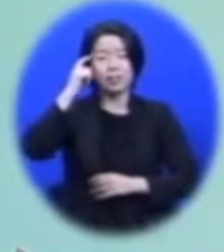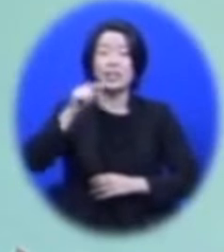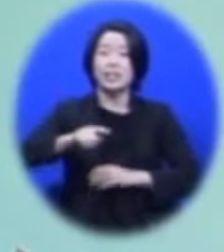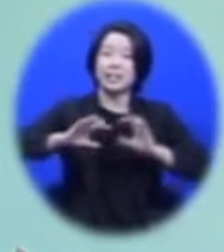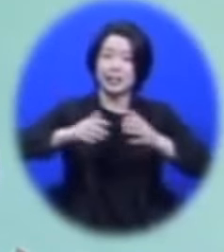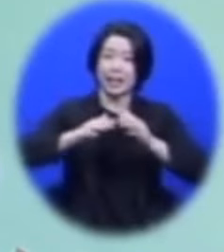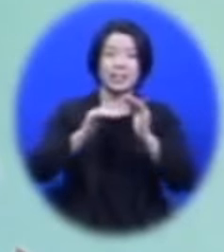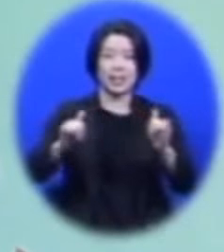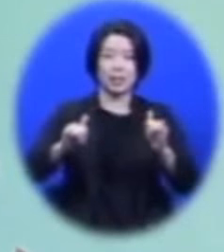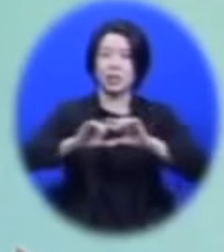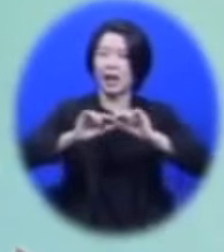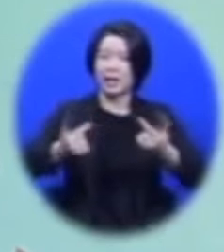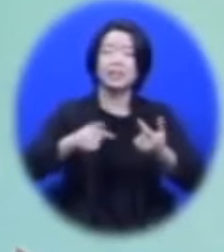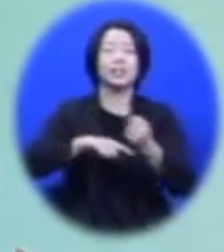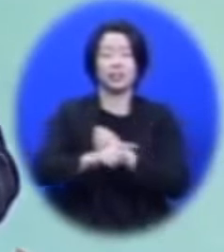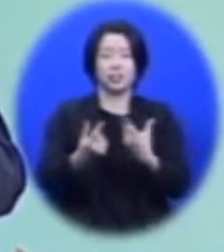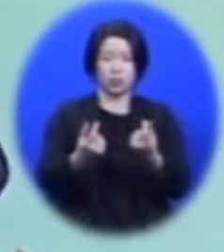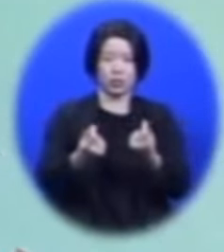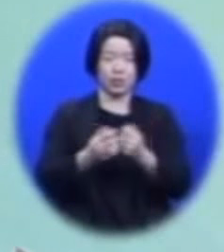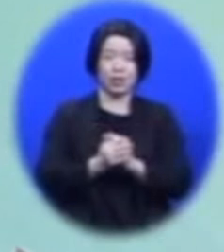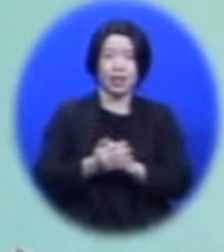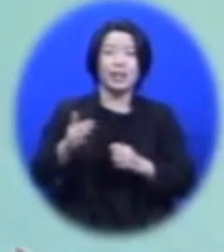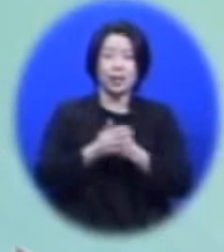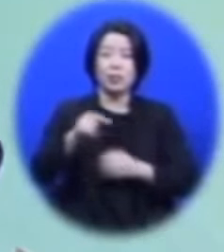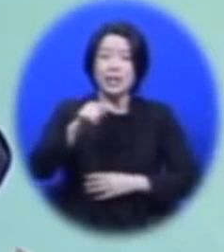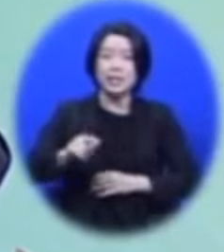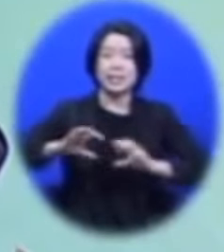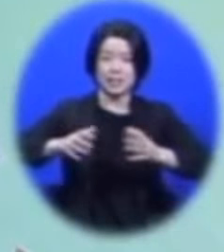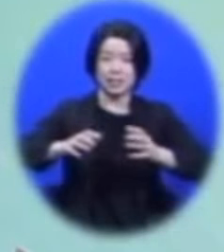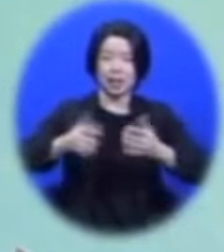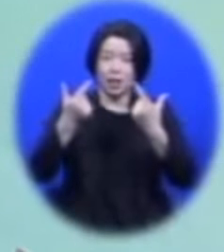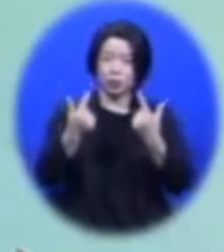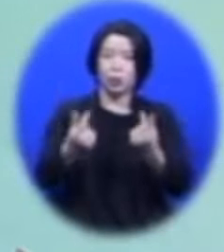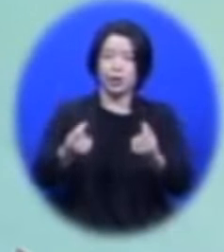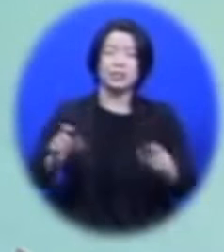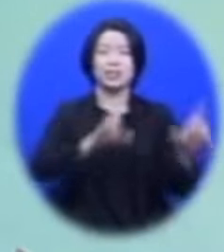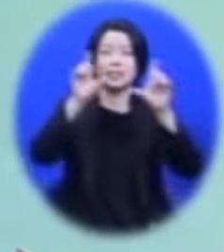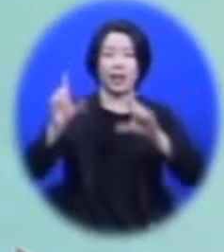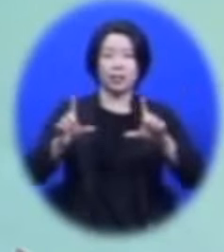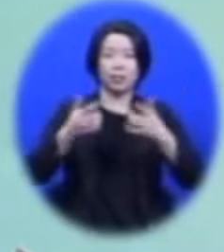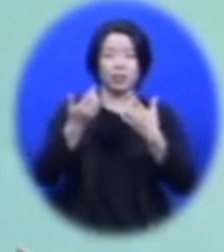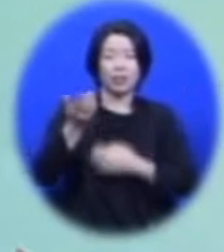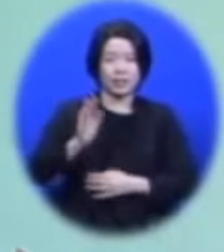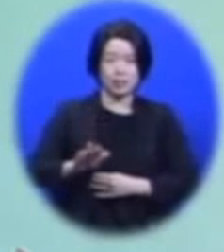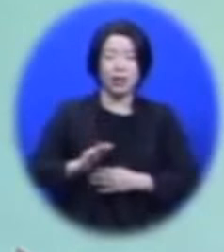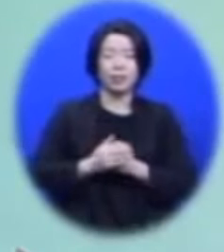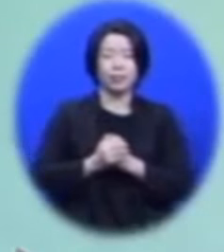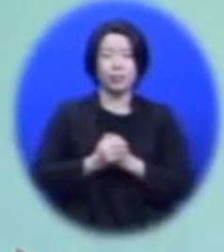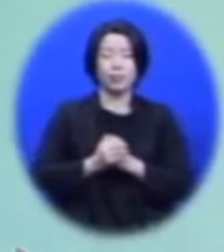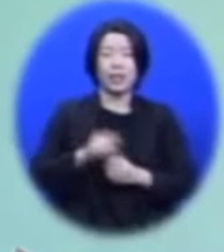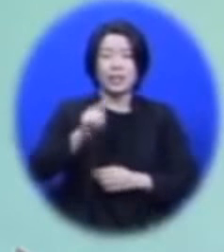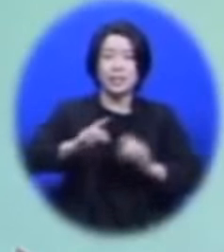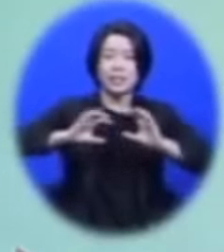나라 사람이 아닌 거죠, 그죠? 그래서 이 세상 똑같이 사는 것 같아도 이